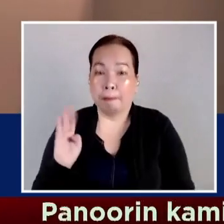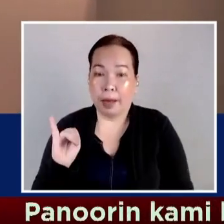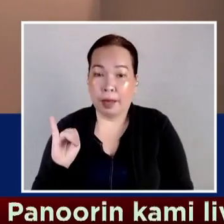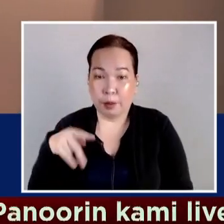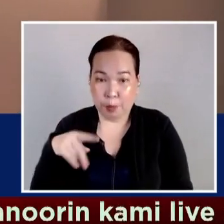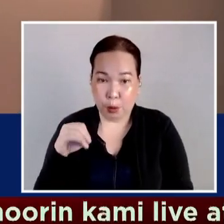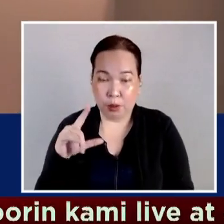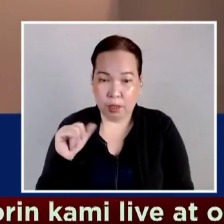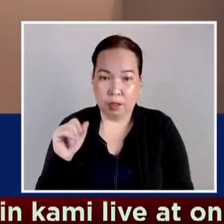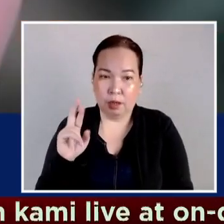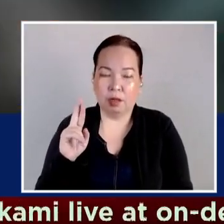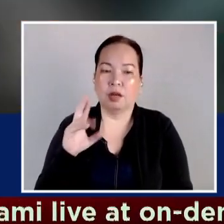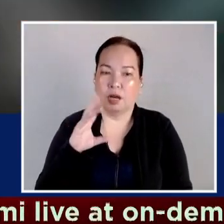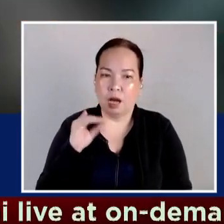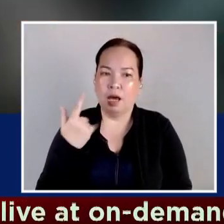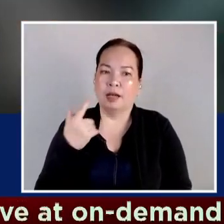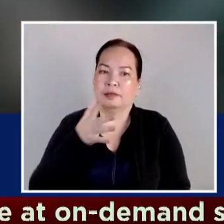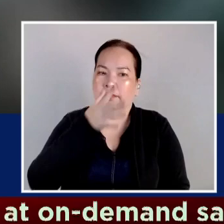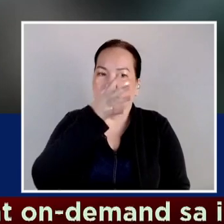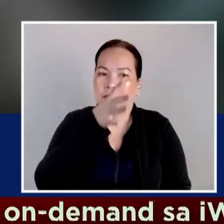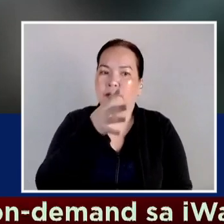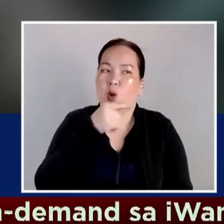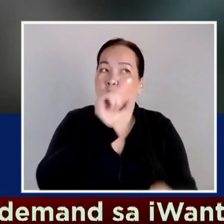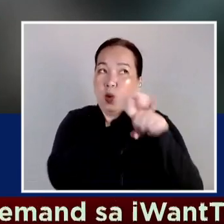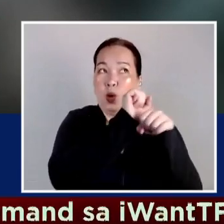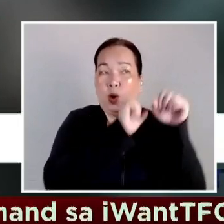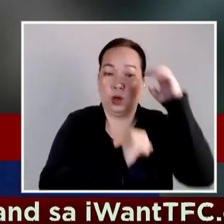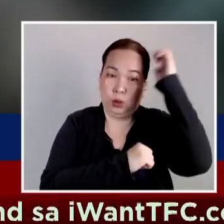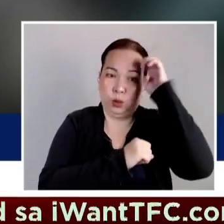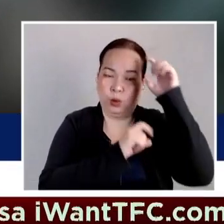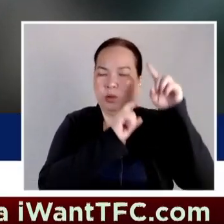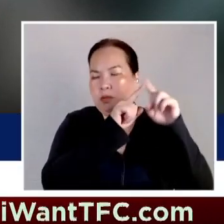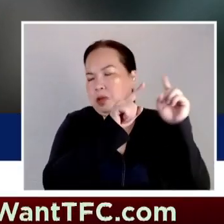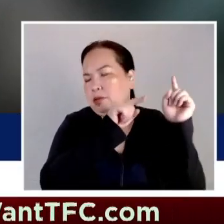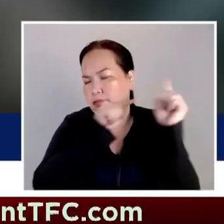Europa upang siya'y samahan. Hindi niya po yung tinuloy